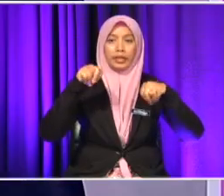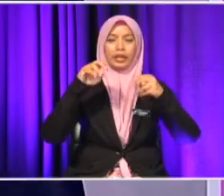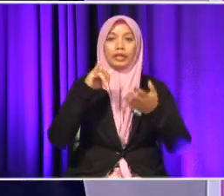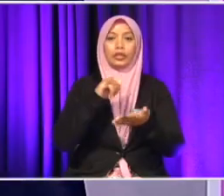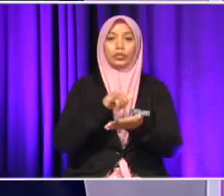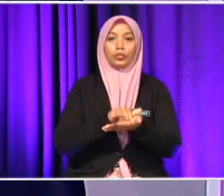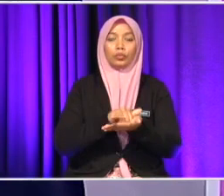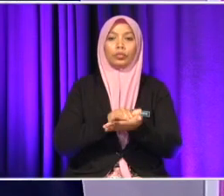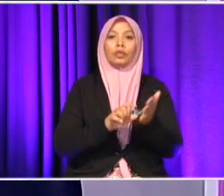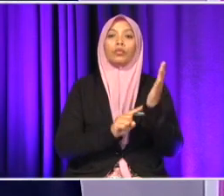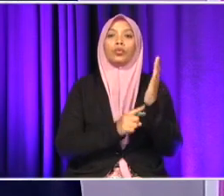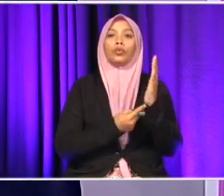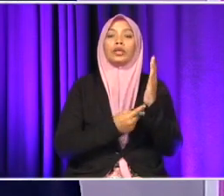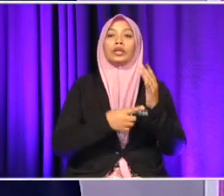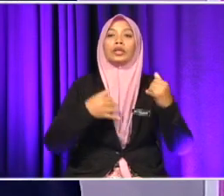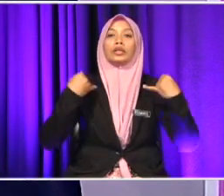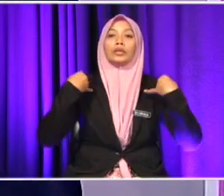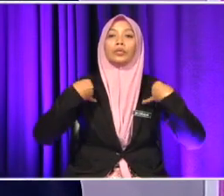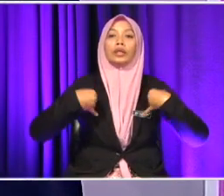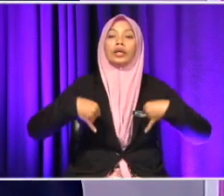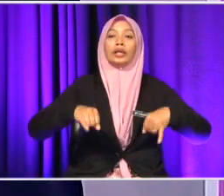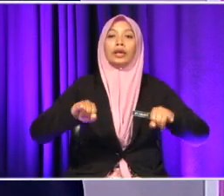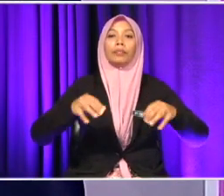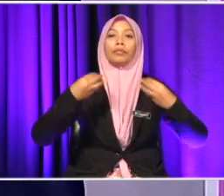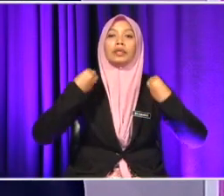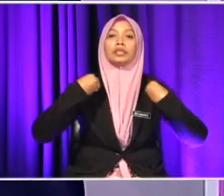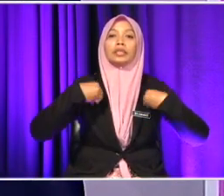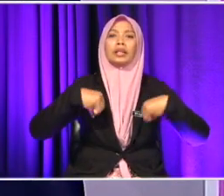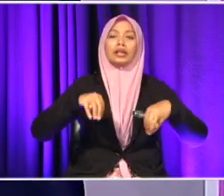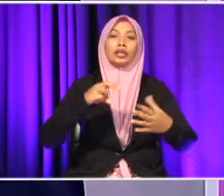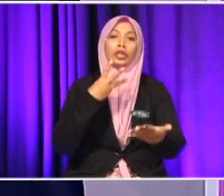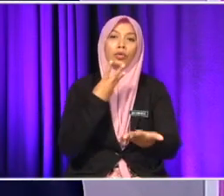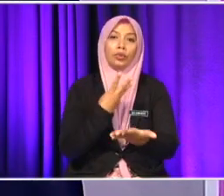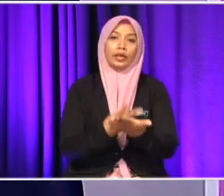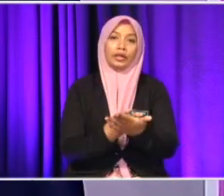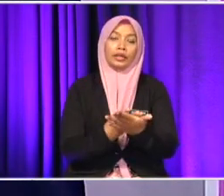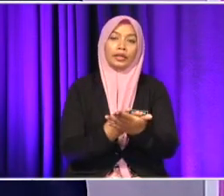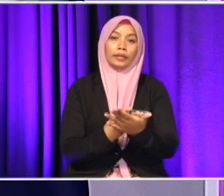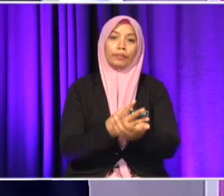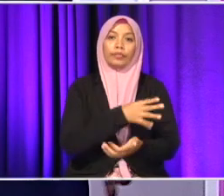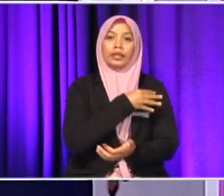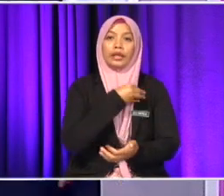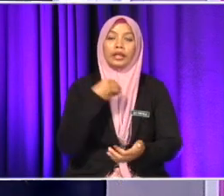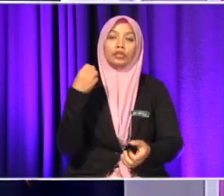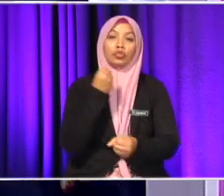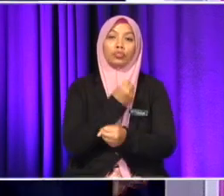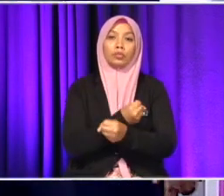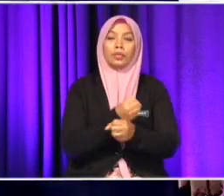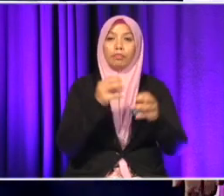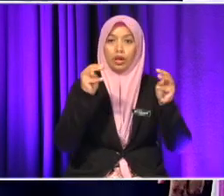kemudian kegiatan pema keuangan dan sumber keuangan dan sumber manusia